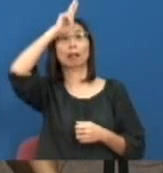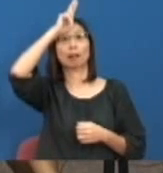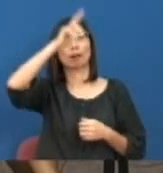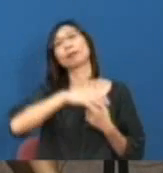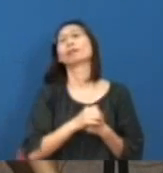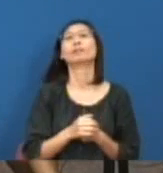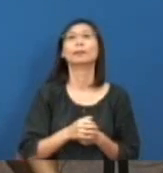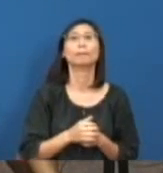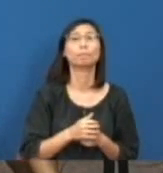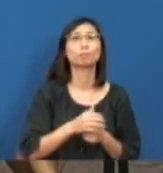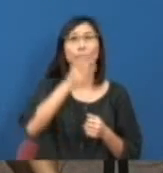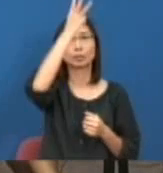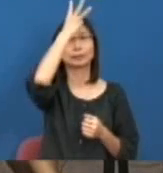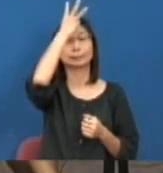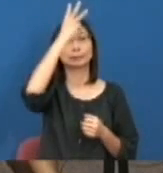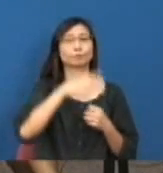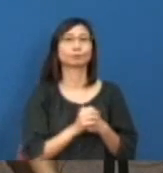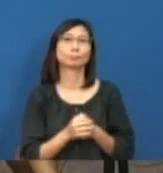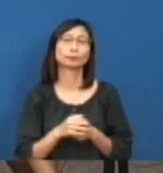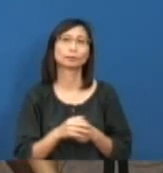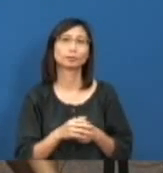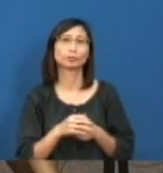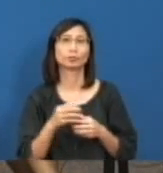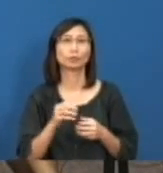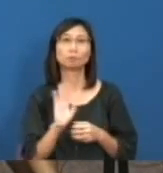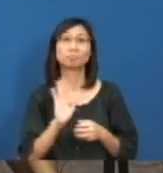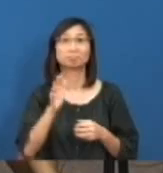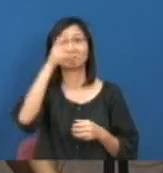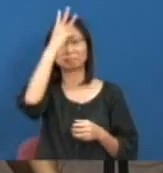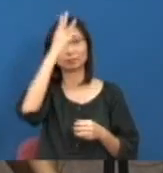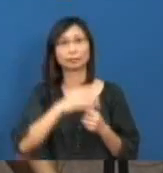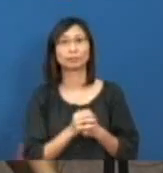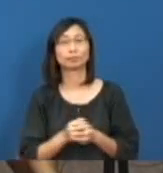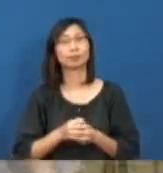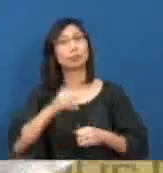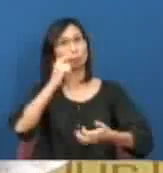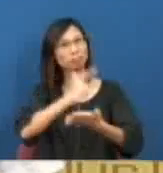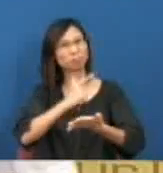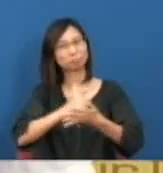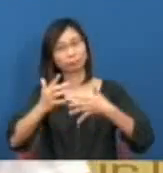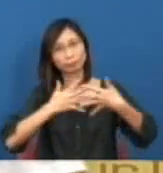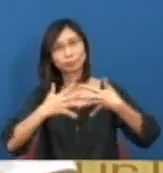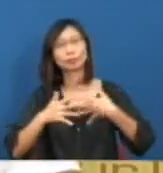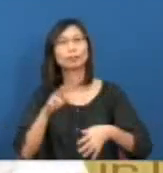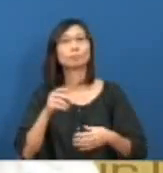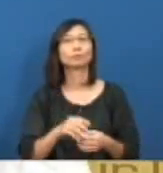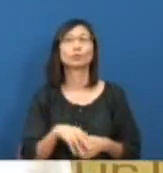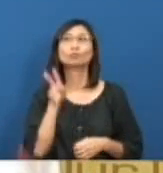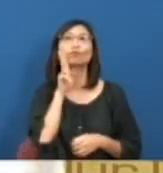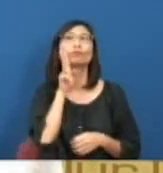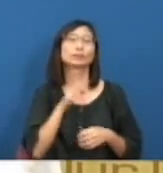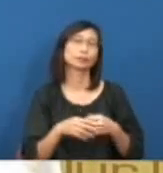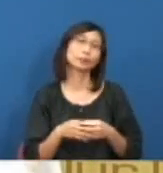實個神都唔係神嚟嘅喎，咁你當然係非常之大件事啦。嗱，我舉一個好簡單嚟，咁即係司徒咧就話咧，其實